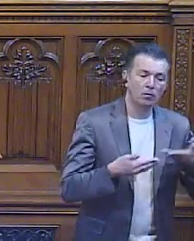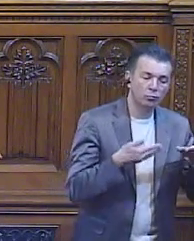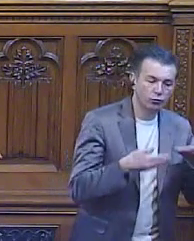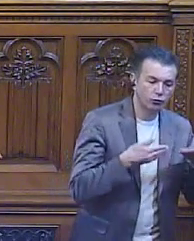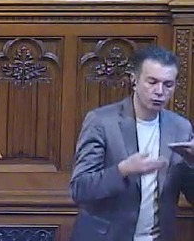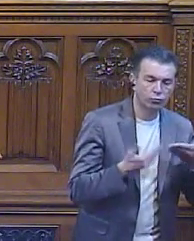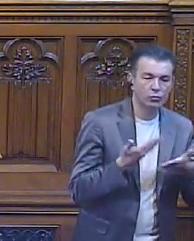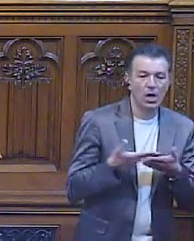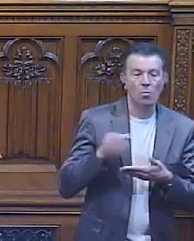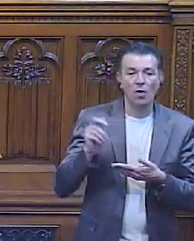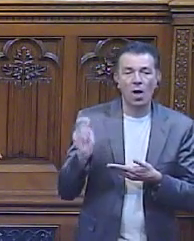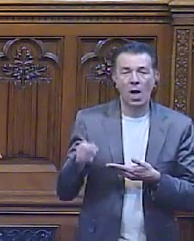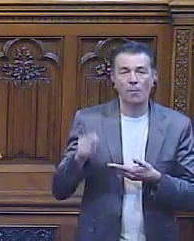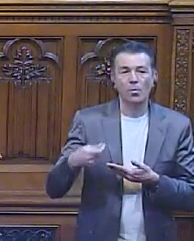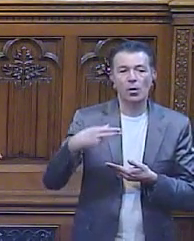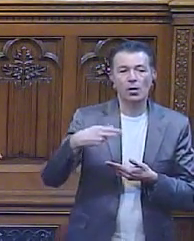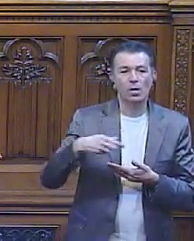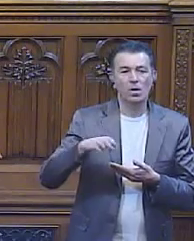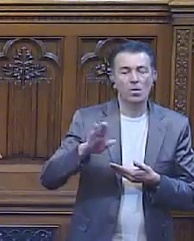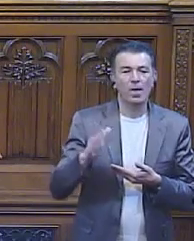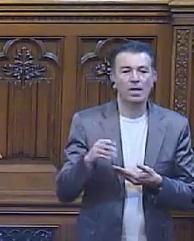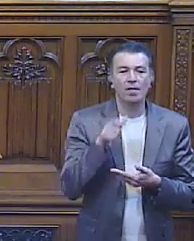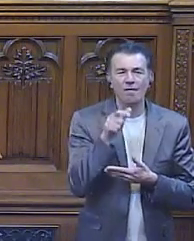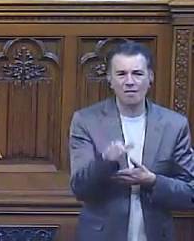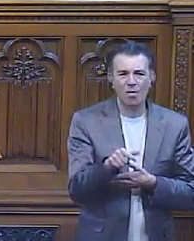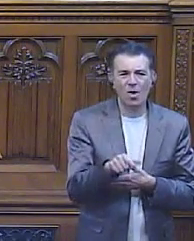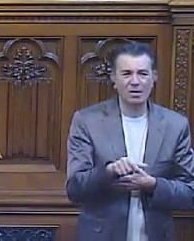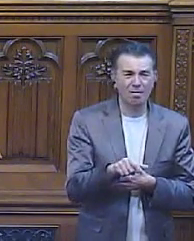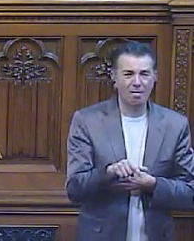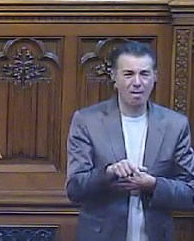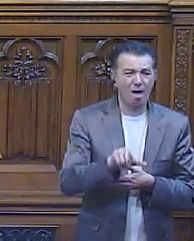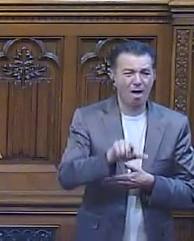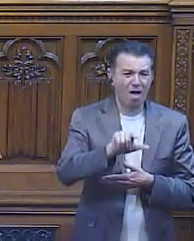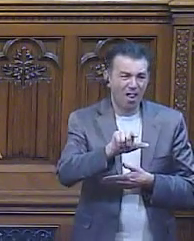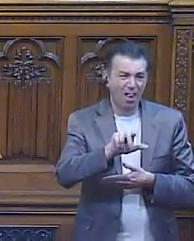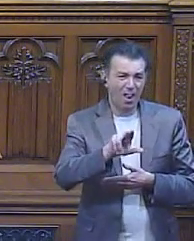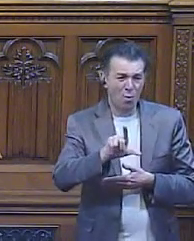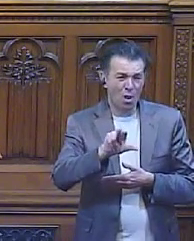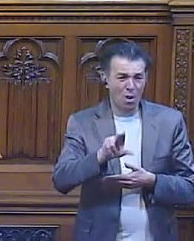erteile ich der Frau Abgeordnete Hebein für die Verwendung des Wortes der Lu-Partei einen Ordnungsruf.